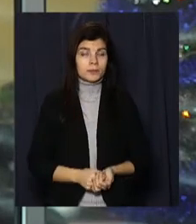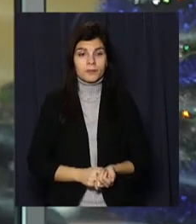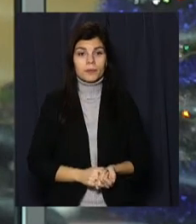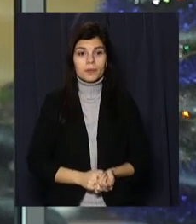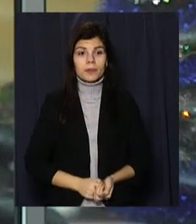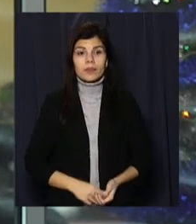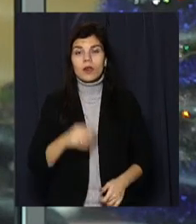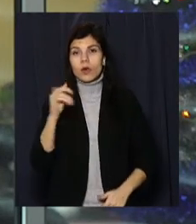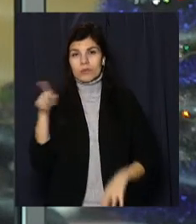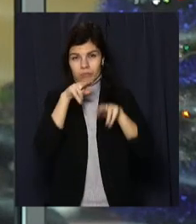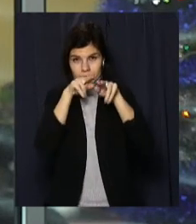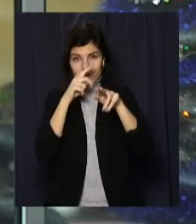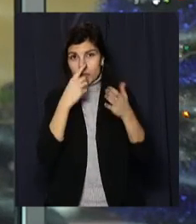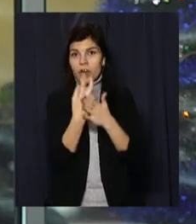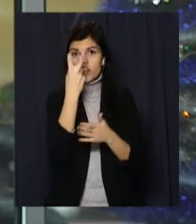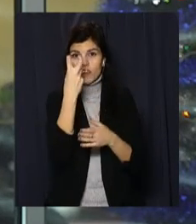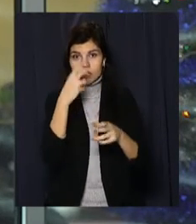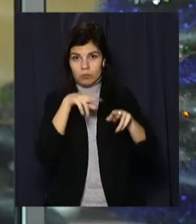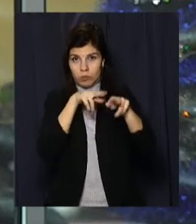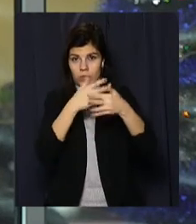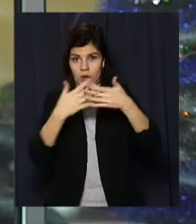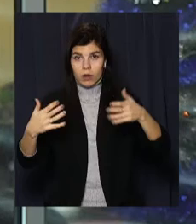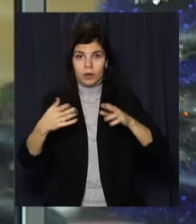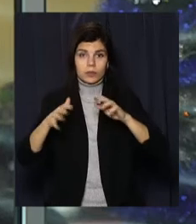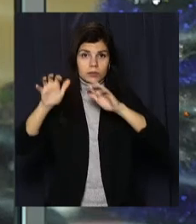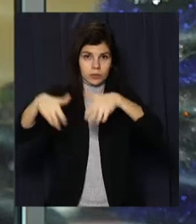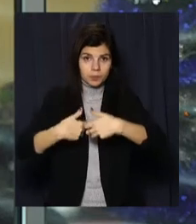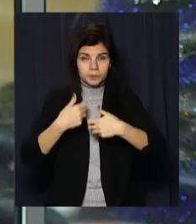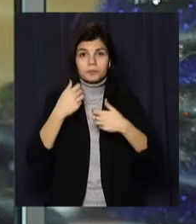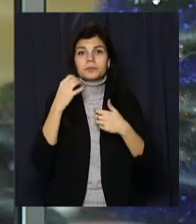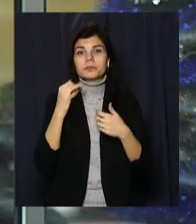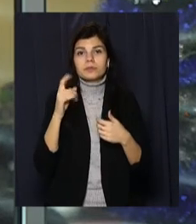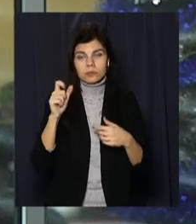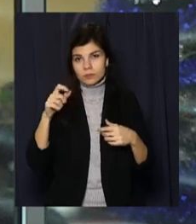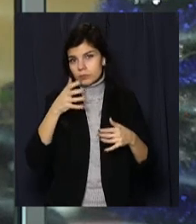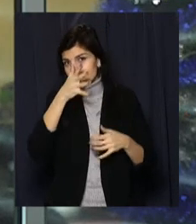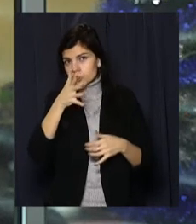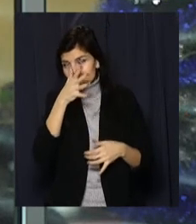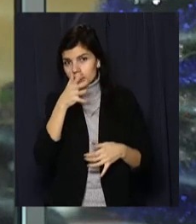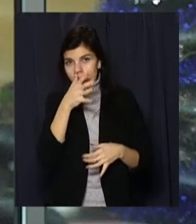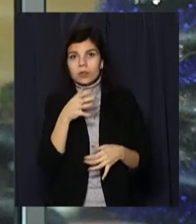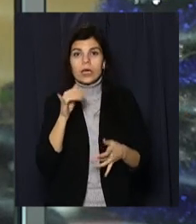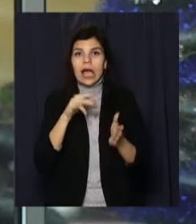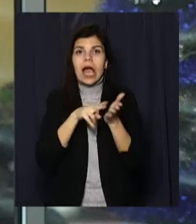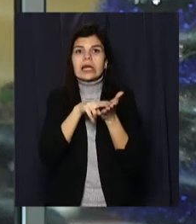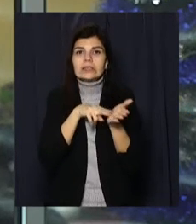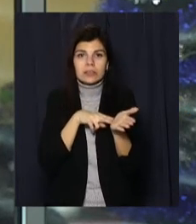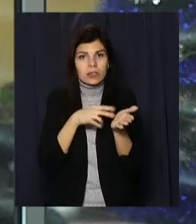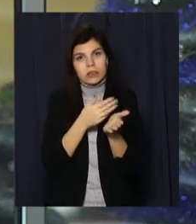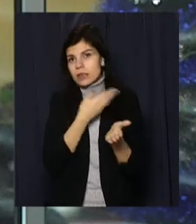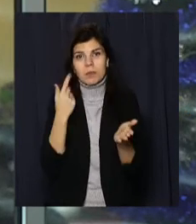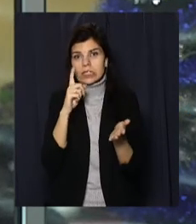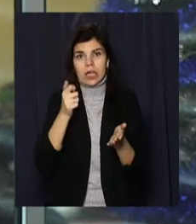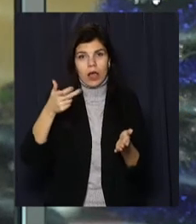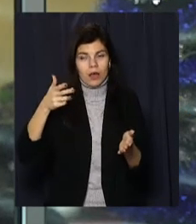Вилучили в мисливців майже 200 рушниць та склали понад 200 протоколів за браконьєрство і порушення реєстрації зброї. Такі